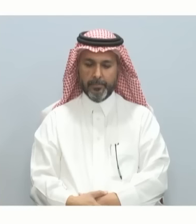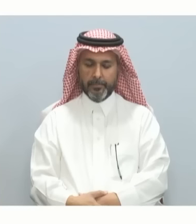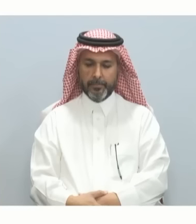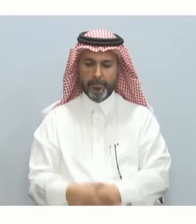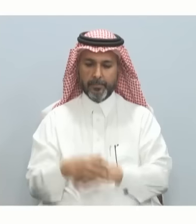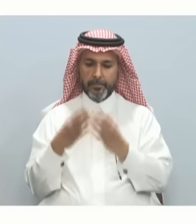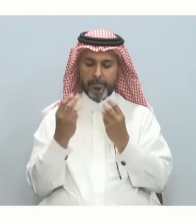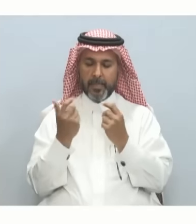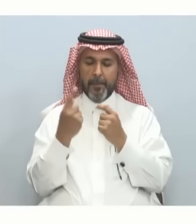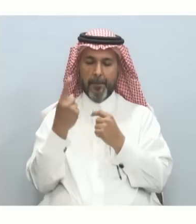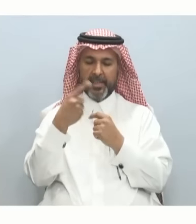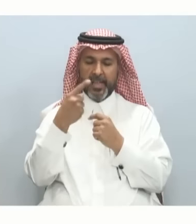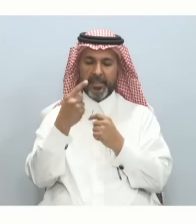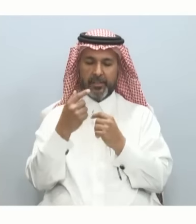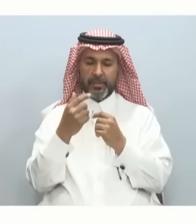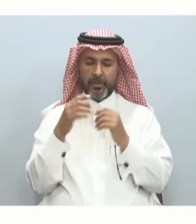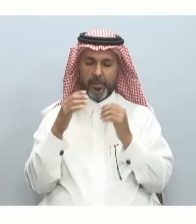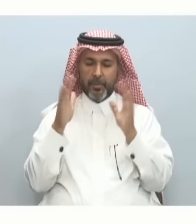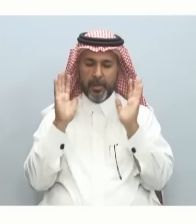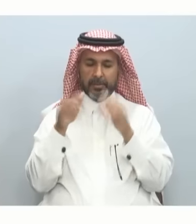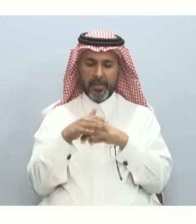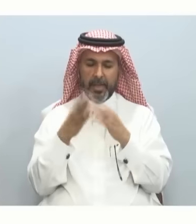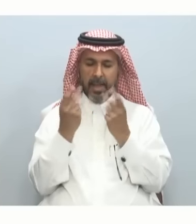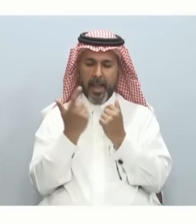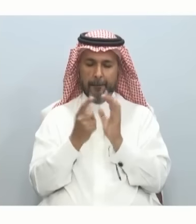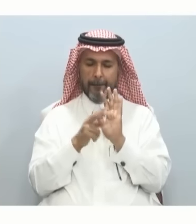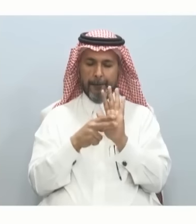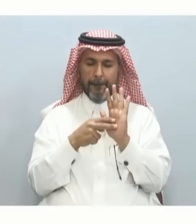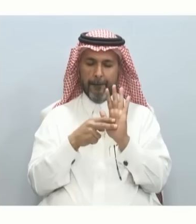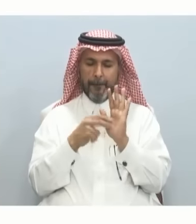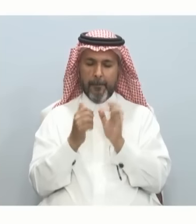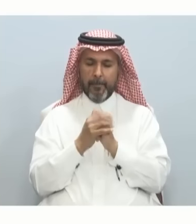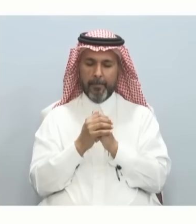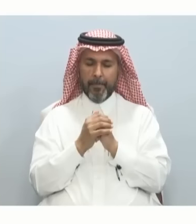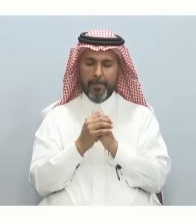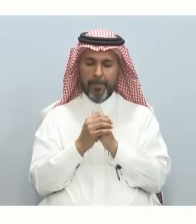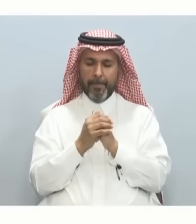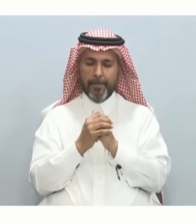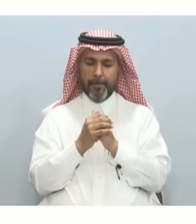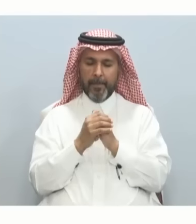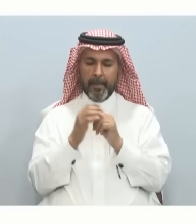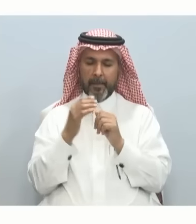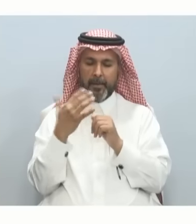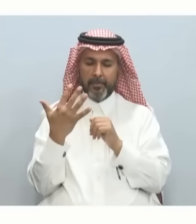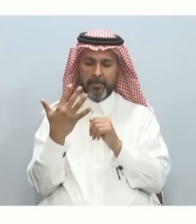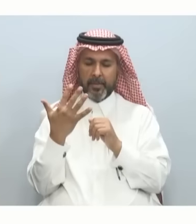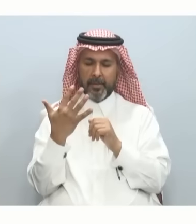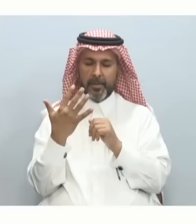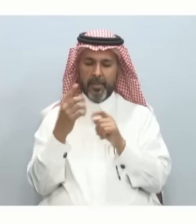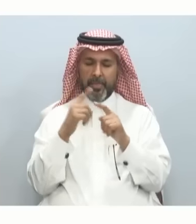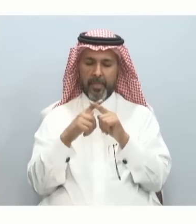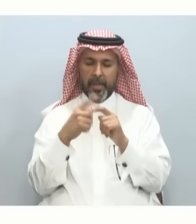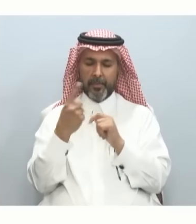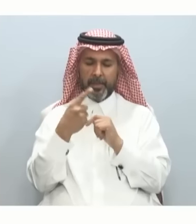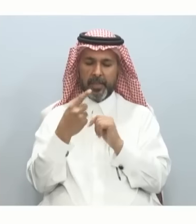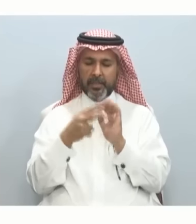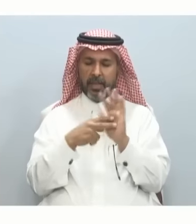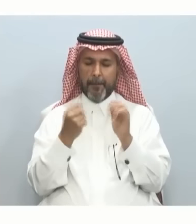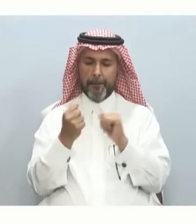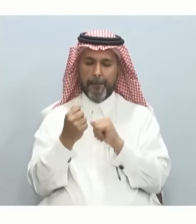نقول خمس صلوات في اليوم مضروبه في عدد الايام الحادي عشر تساوي كم 55